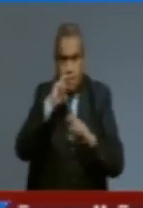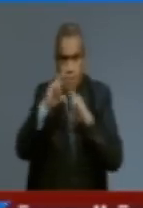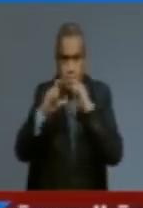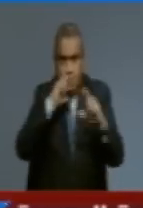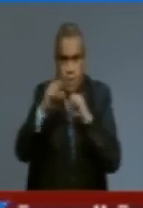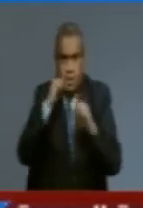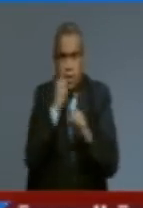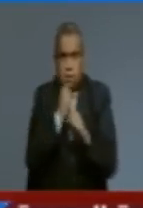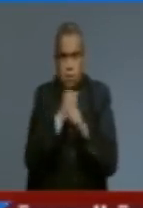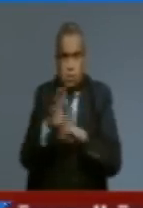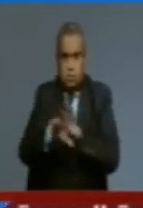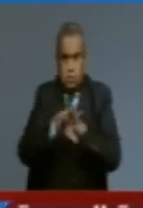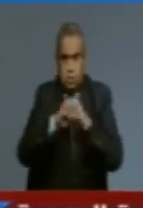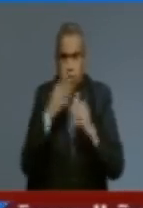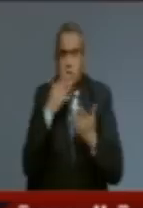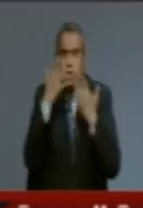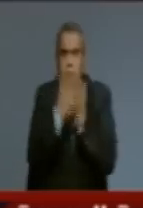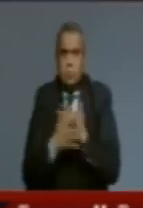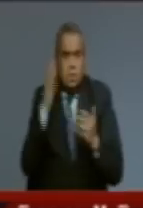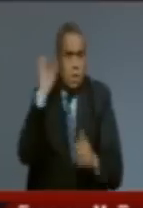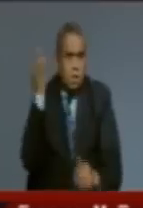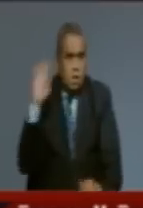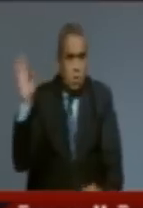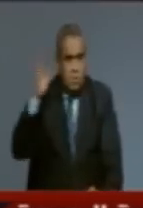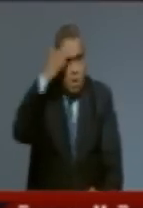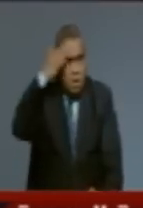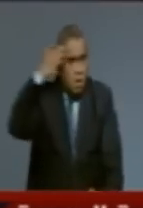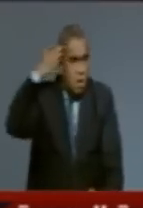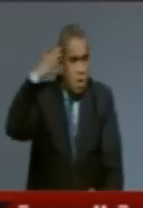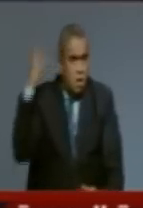نقل ومشاركة الخبرات القائمة